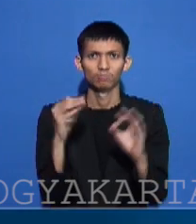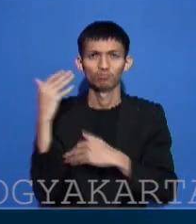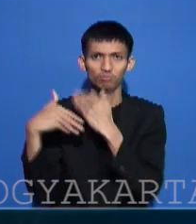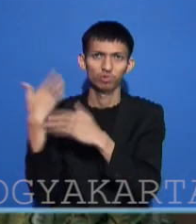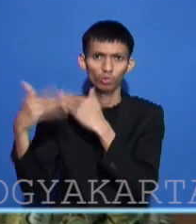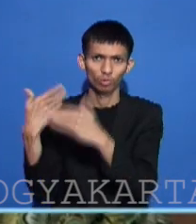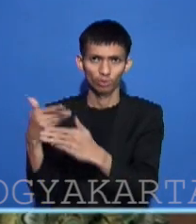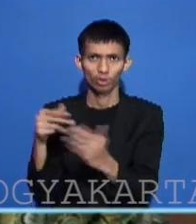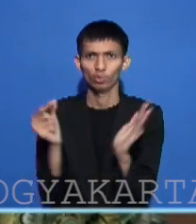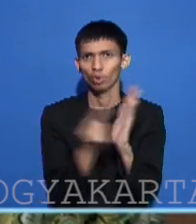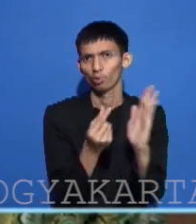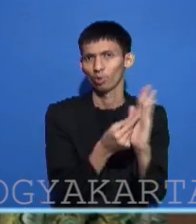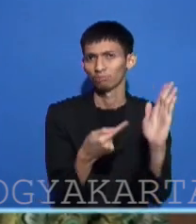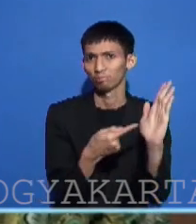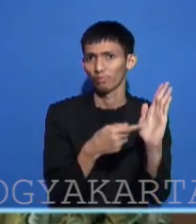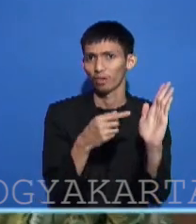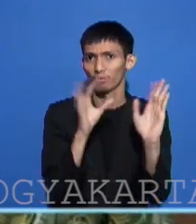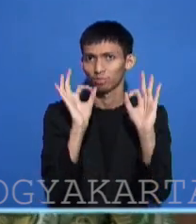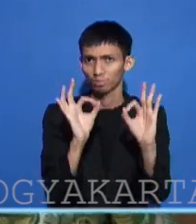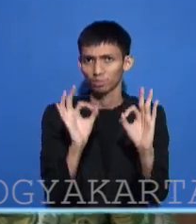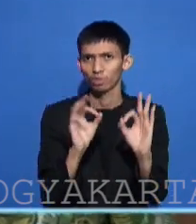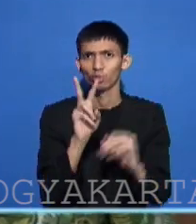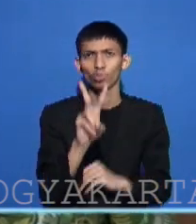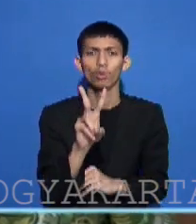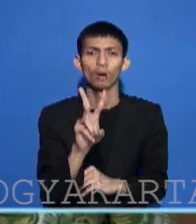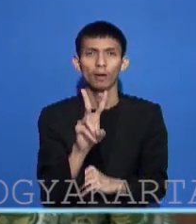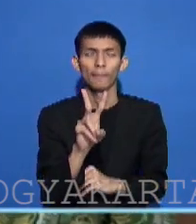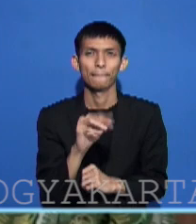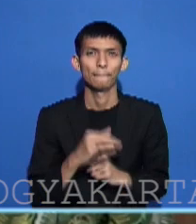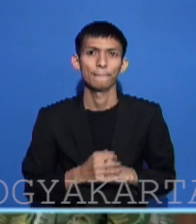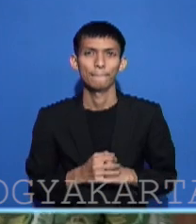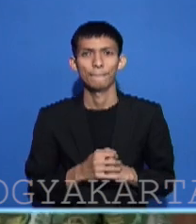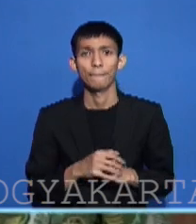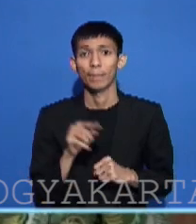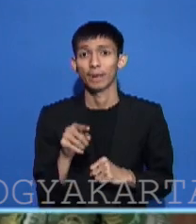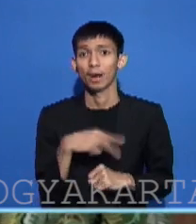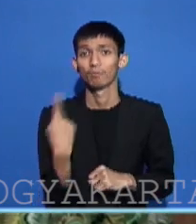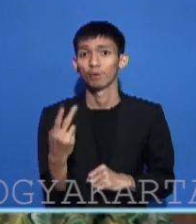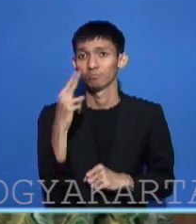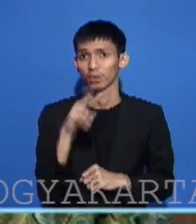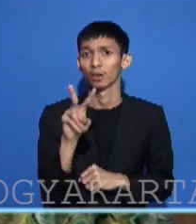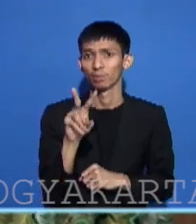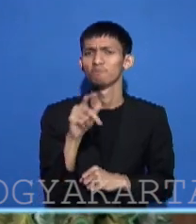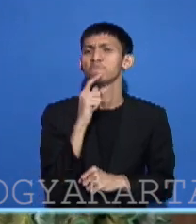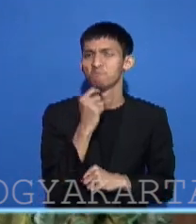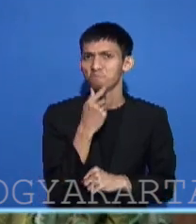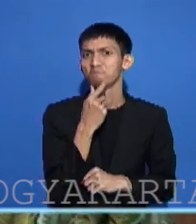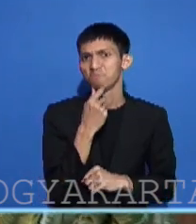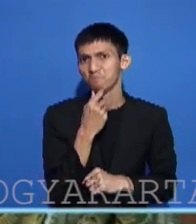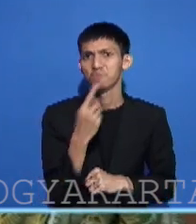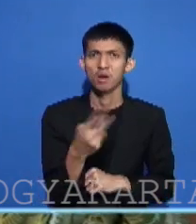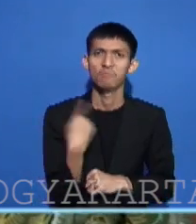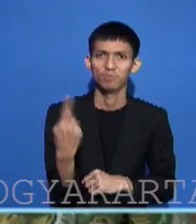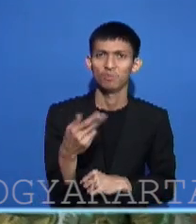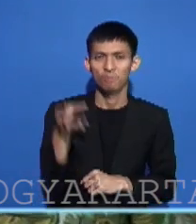oleh undang-undang harus dihadiri oleh dua saksi. Tentu hal ini menjadi perhatian karena sebagaimana kita